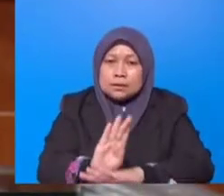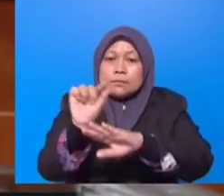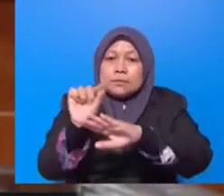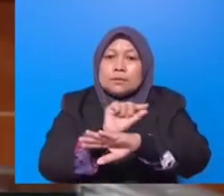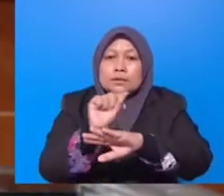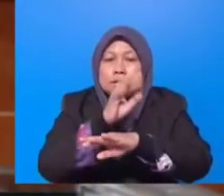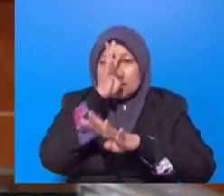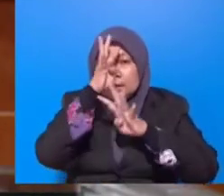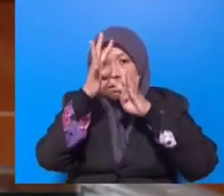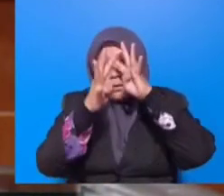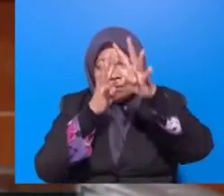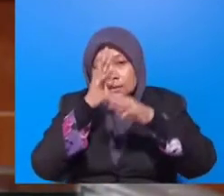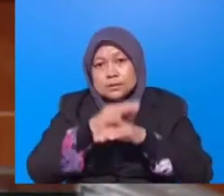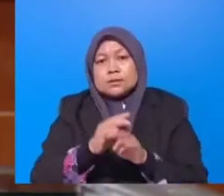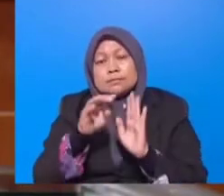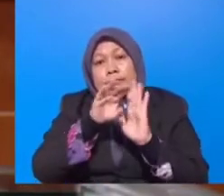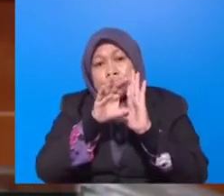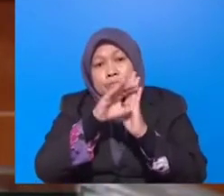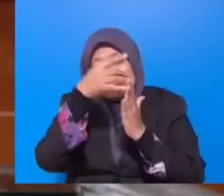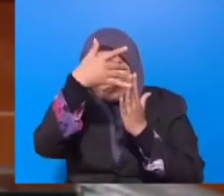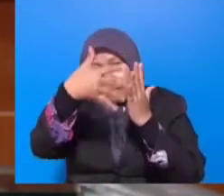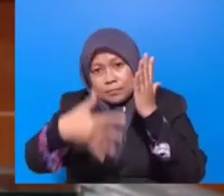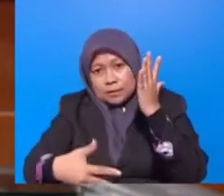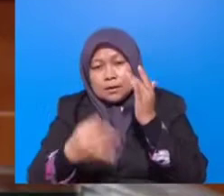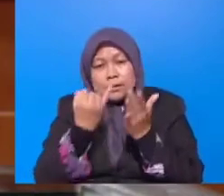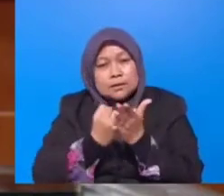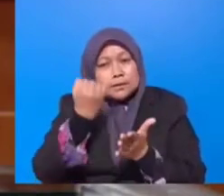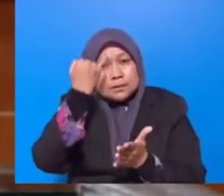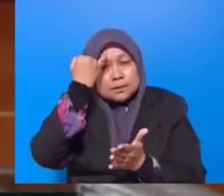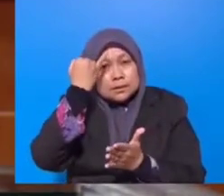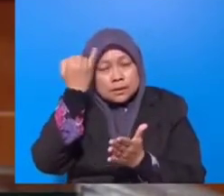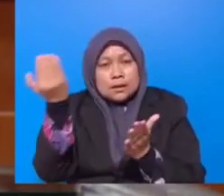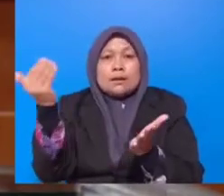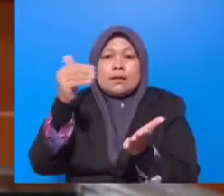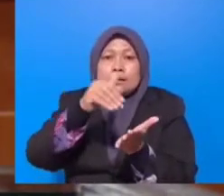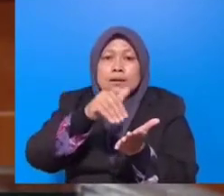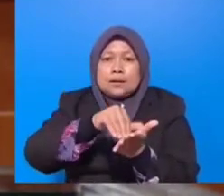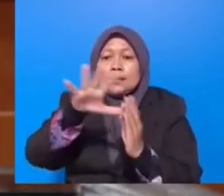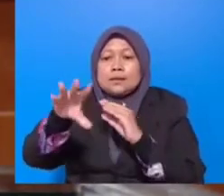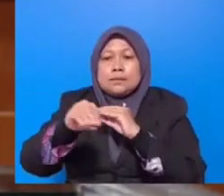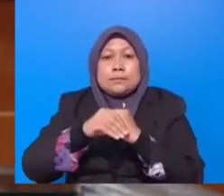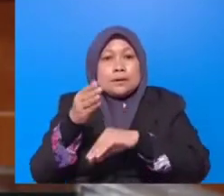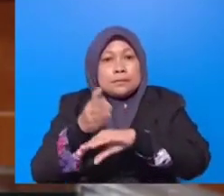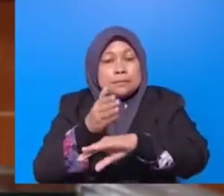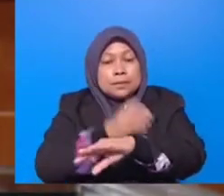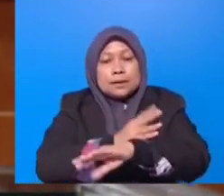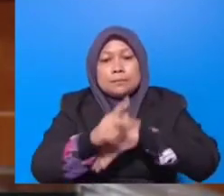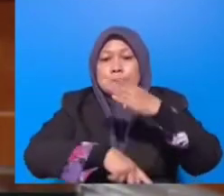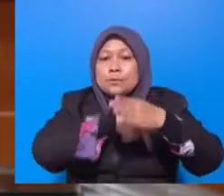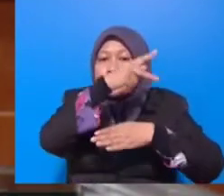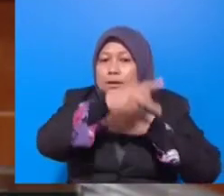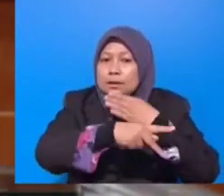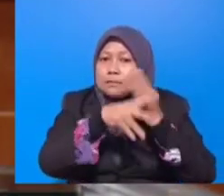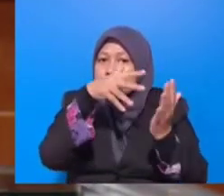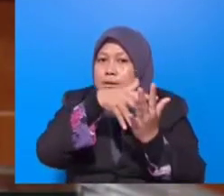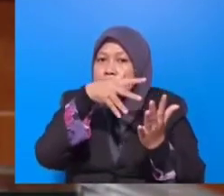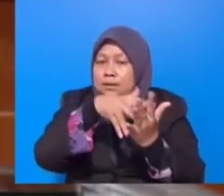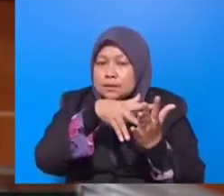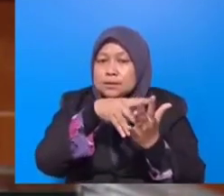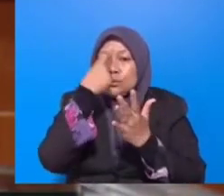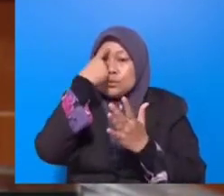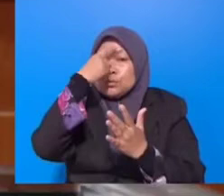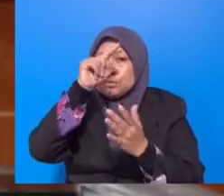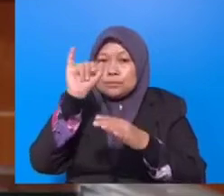penggunaan dan inovasi antara inisiatif yang dilaksanakan adalah menambah baik program pengajian ke arah